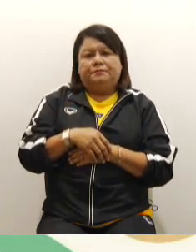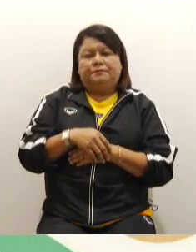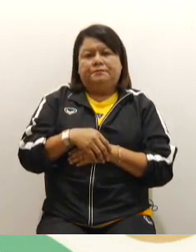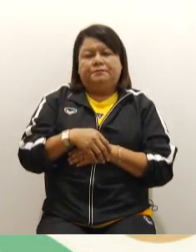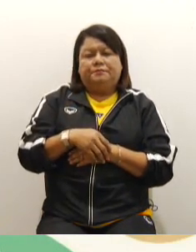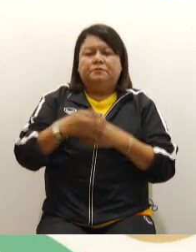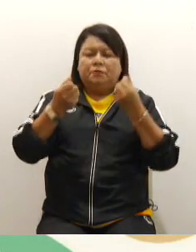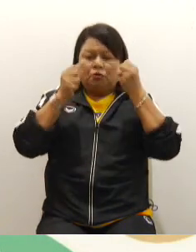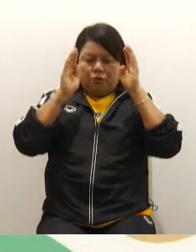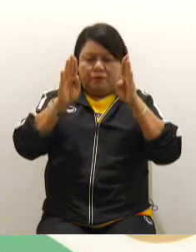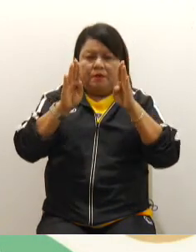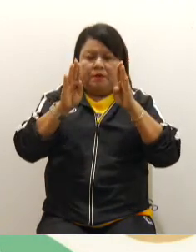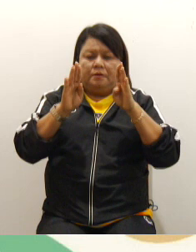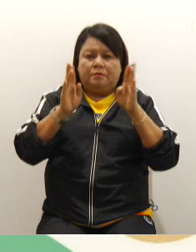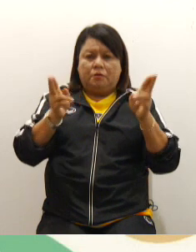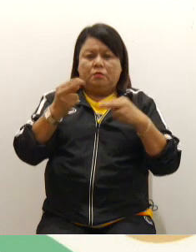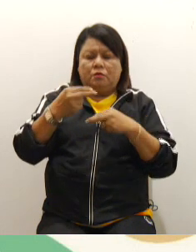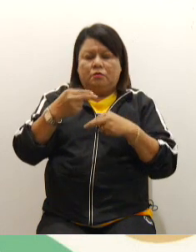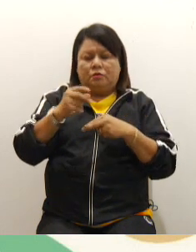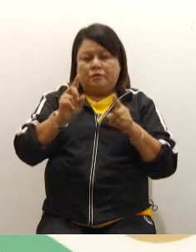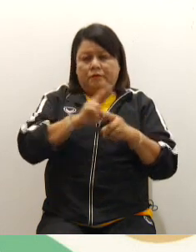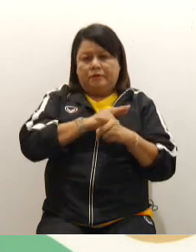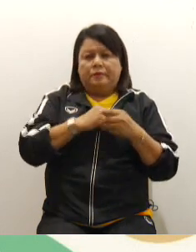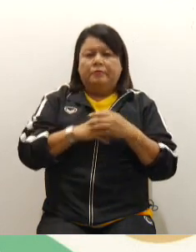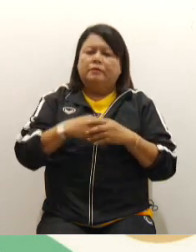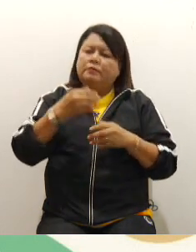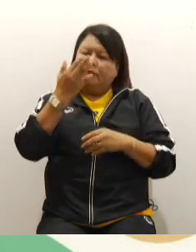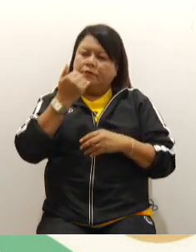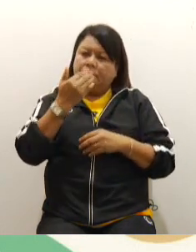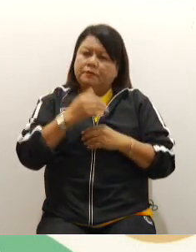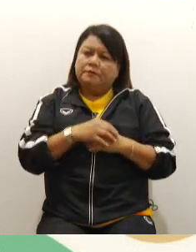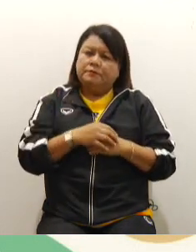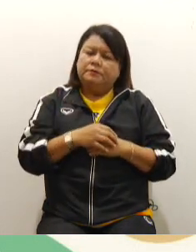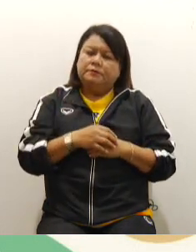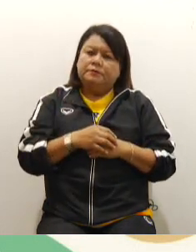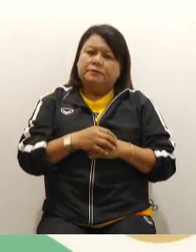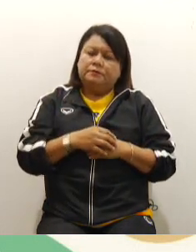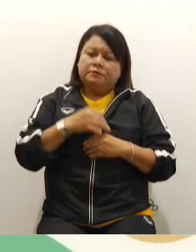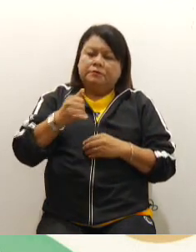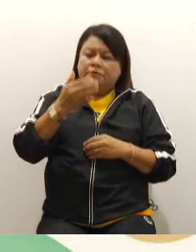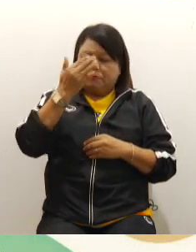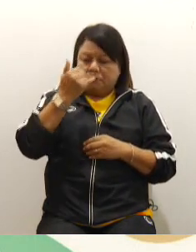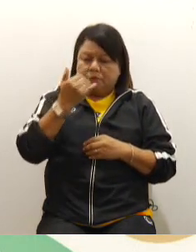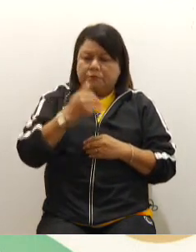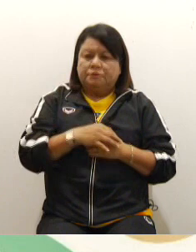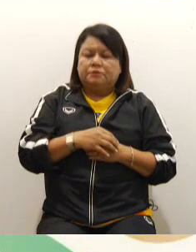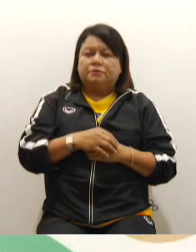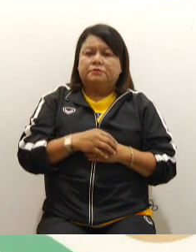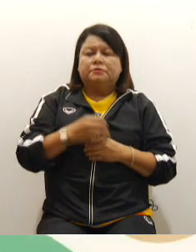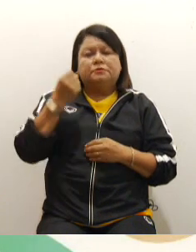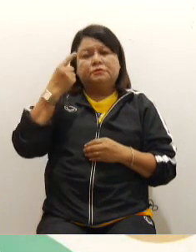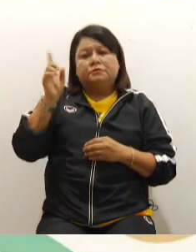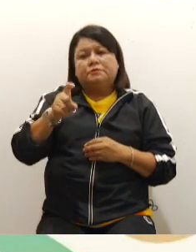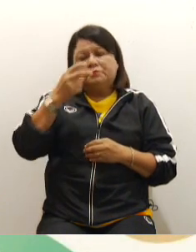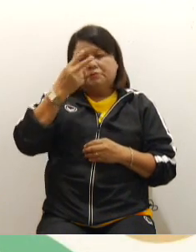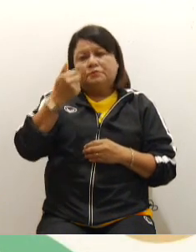นะคะเพียงแต่เราให้เข้าใจว่าทำไมจริงๆแล้วเนี่ยการออกแบบเนี่ยถ้าเราเข้าใจเราไม่ต้องมาดูก็ได้ว่าต้อง